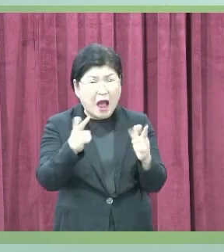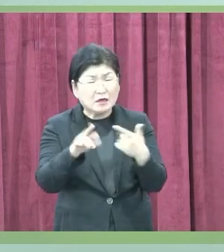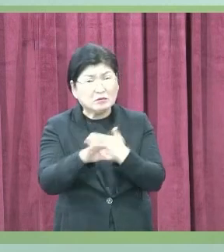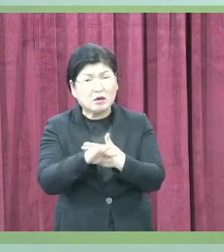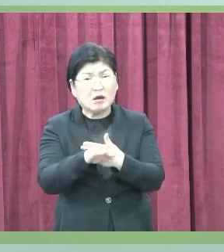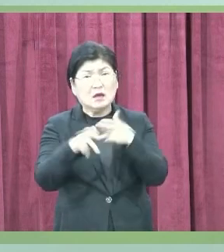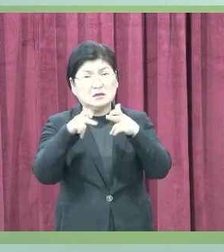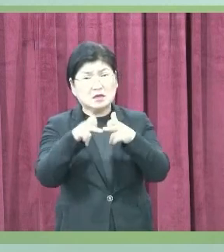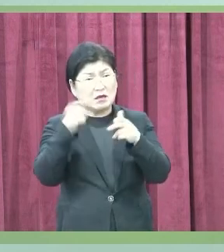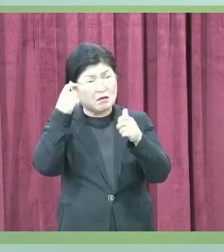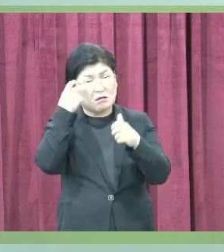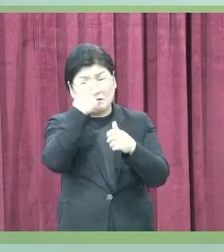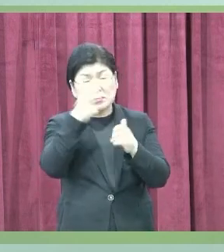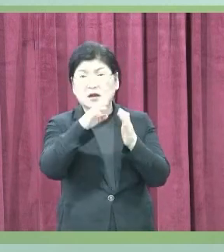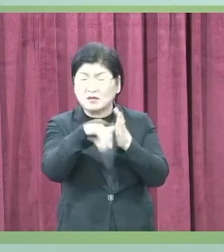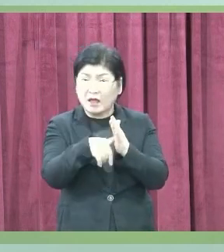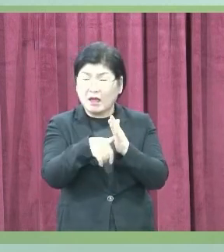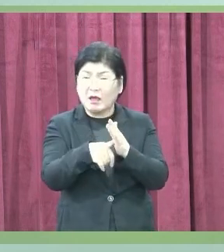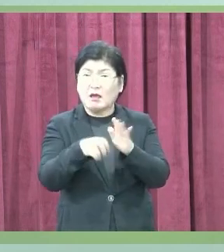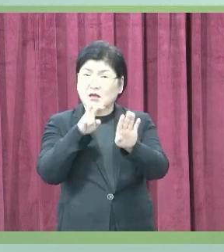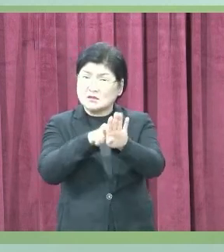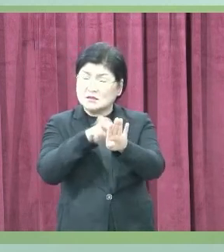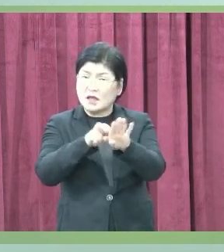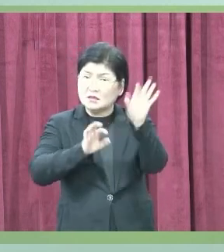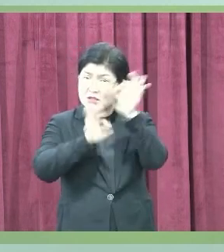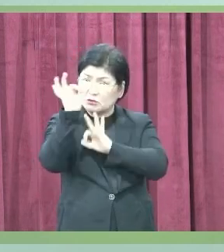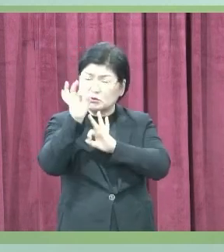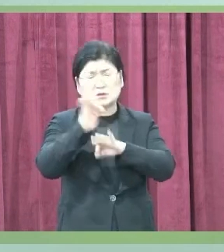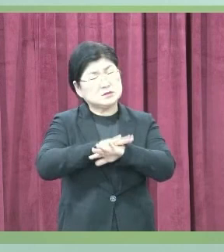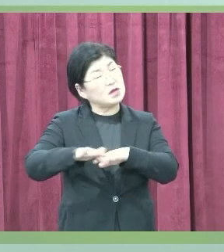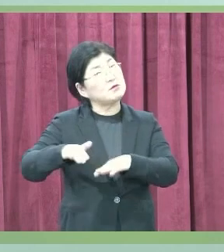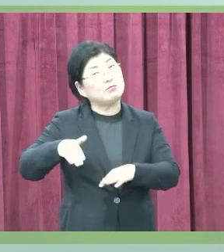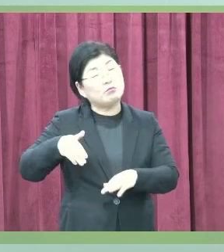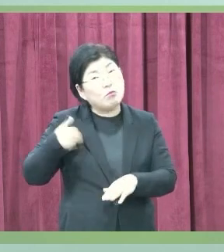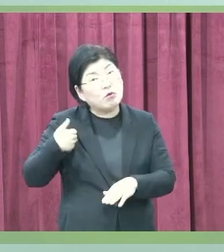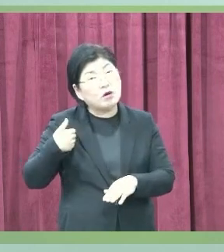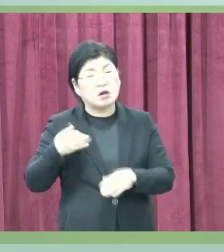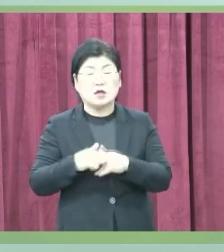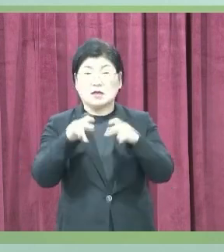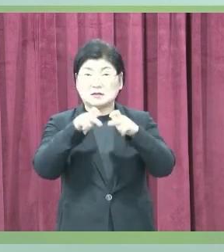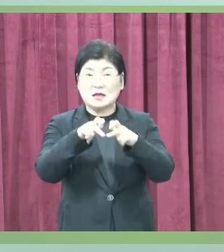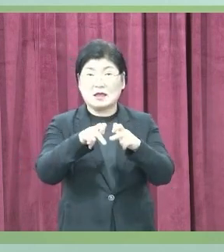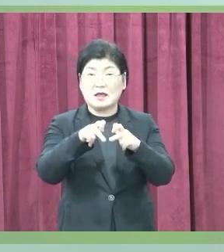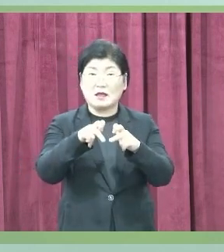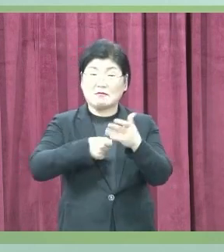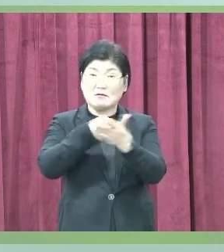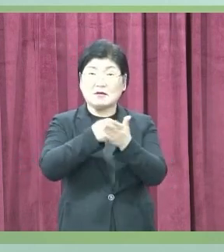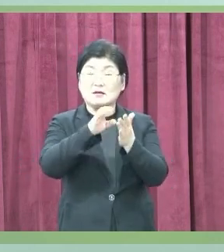진료를 받을 때 여러 가지 진단에서의 오류를 말씀하시는 건지 잘 모르겠는데, 장애 판정은 지금